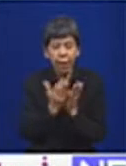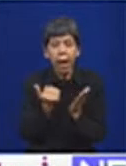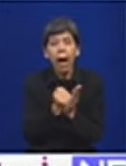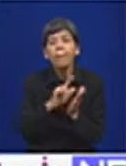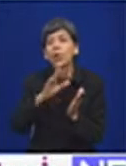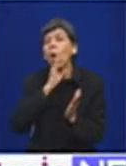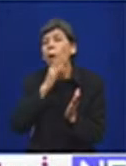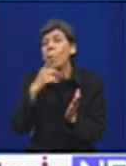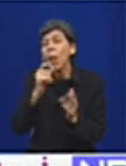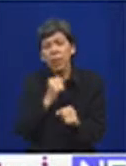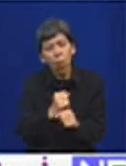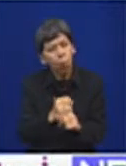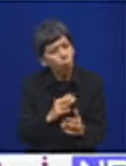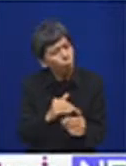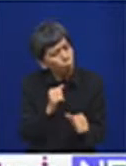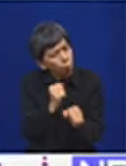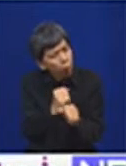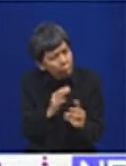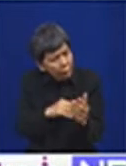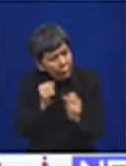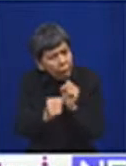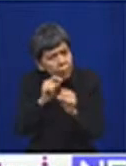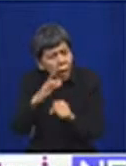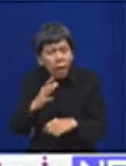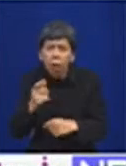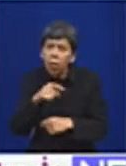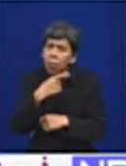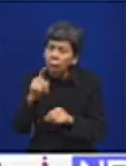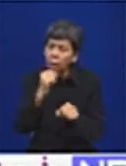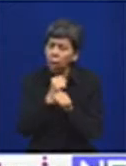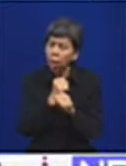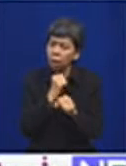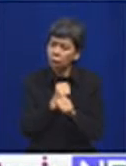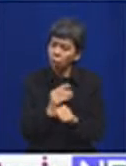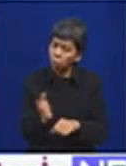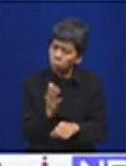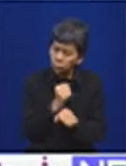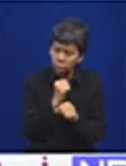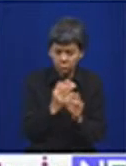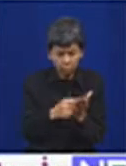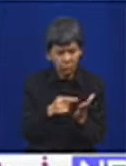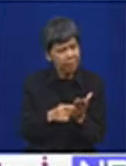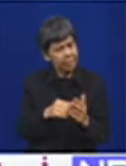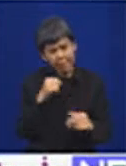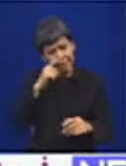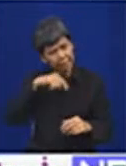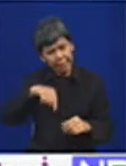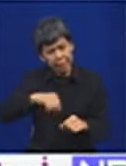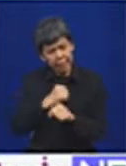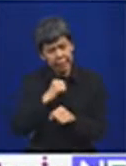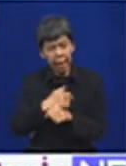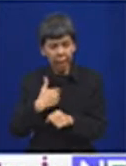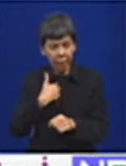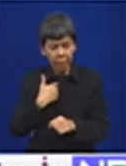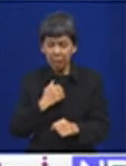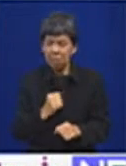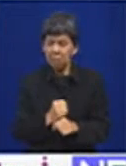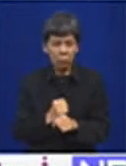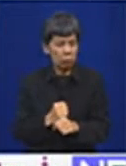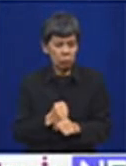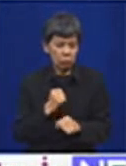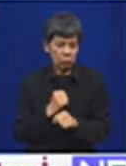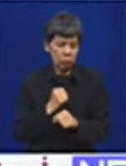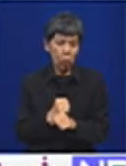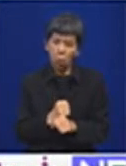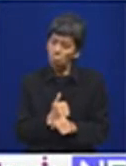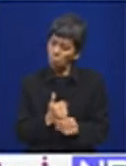นะอยู่มาได้ไง25ปีนะทำไม่รู้ทำไปแล้วเท่าไหร่นะเป็นแหล่งที่ทำพาสปอร์ตเป็นรายที่ทำพา